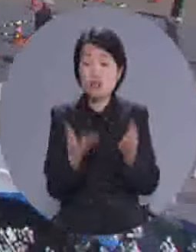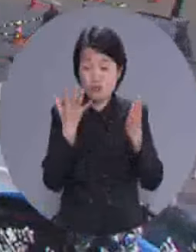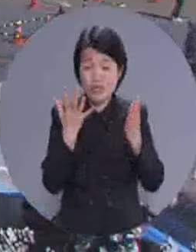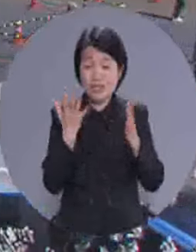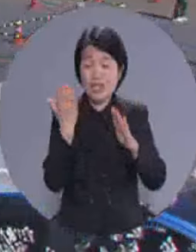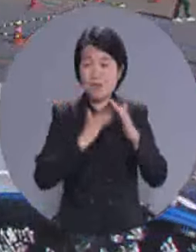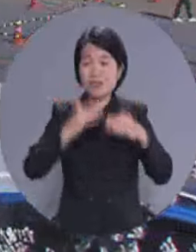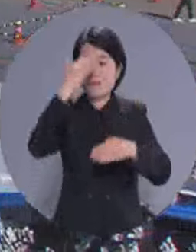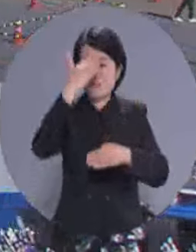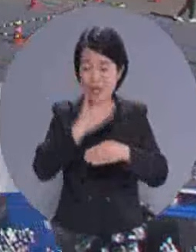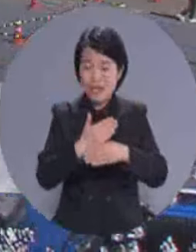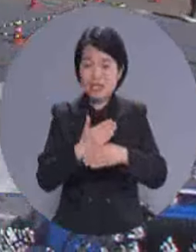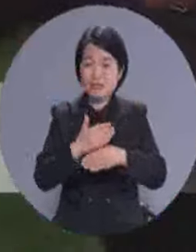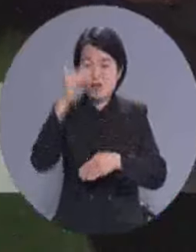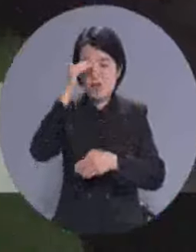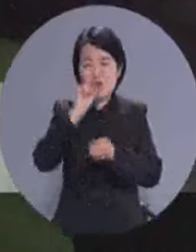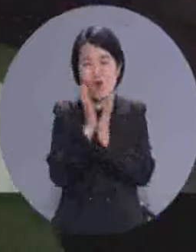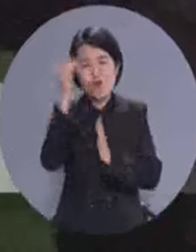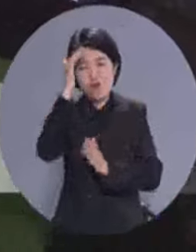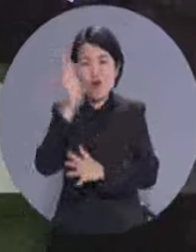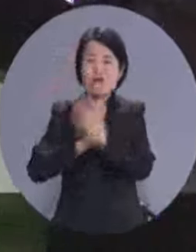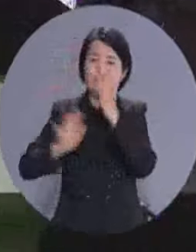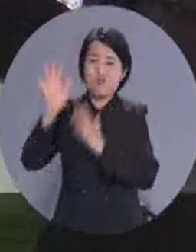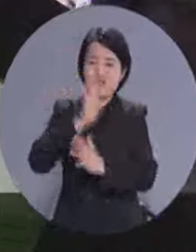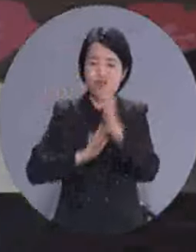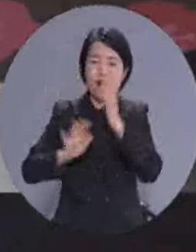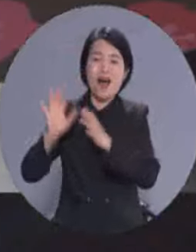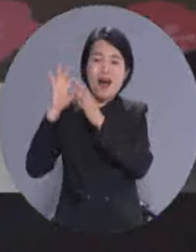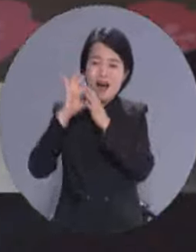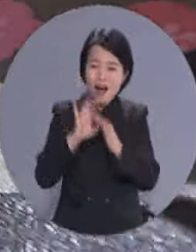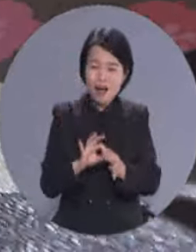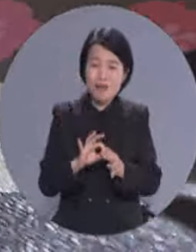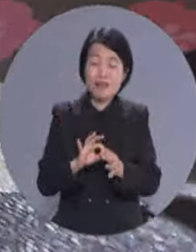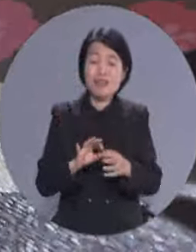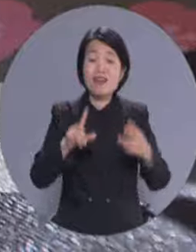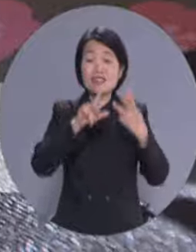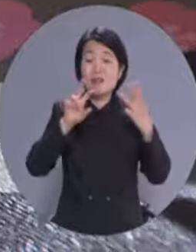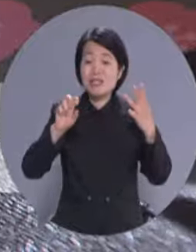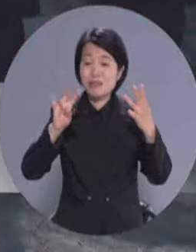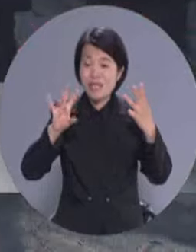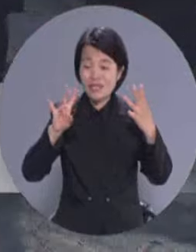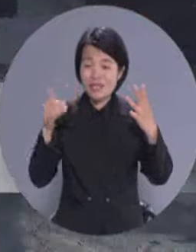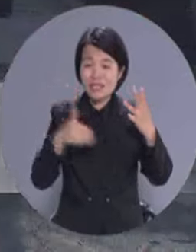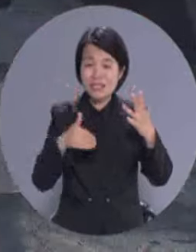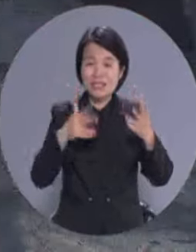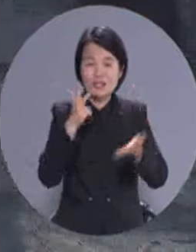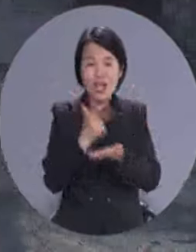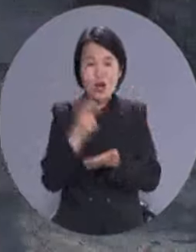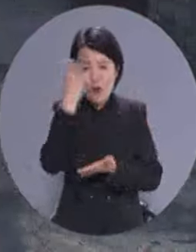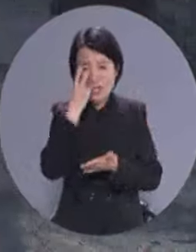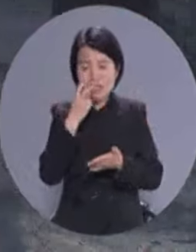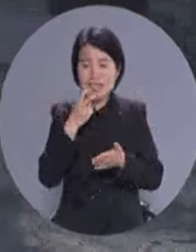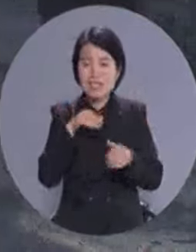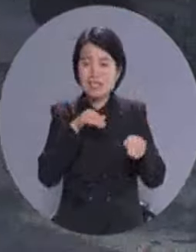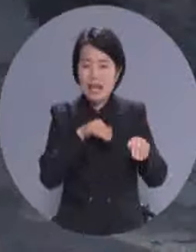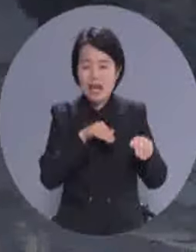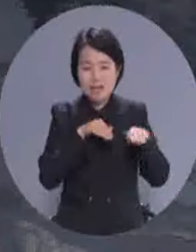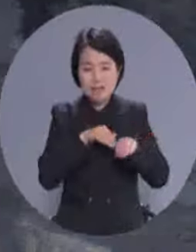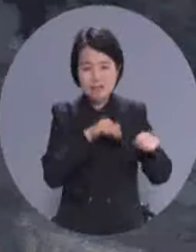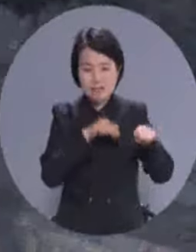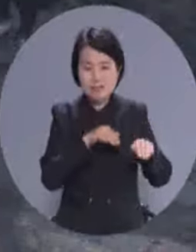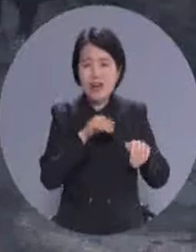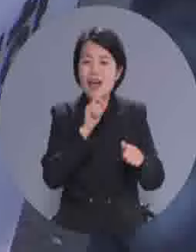패망했지만 상춘 행렬이 계속 이어질 것으로 예상돼 오는 24일까지 주차 관리와 교통지도 등 최소한의 행정